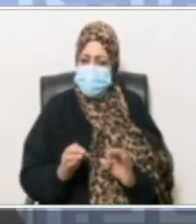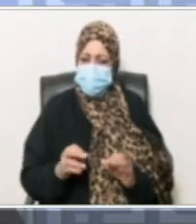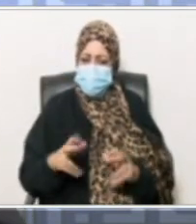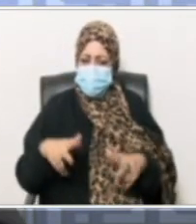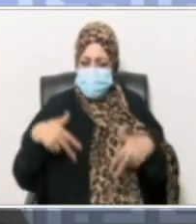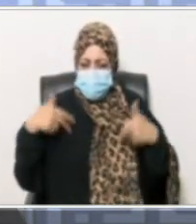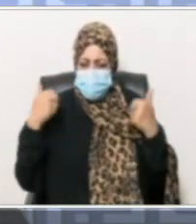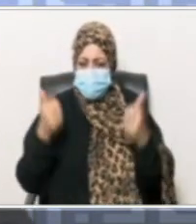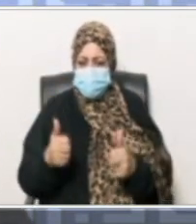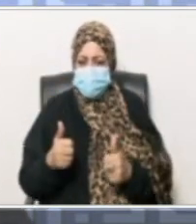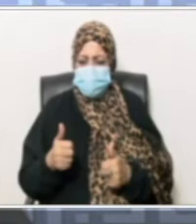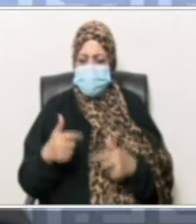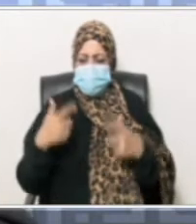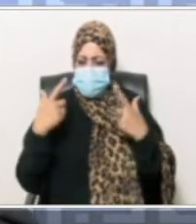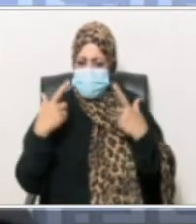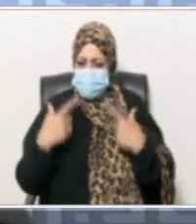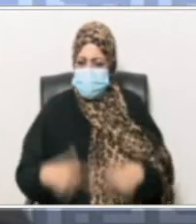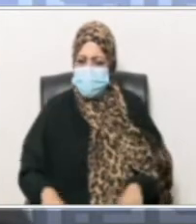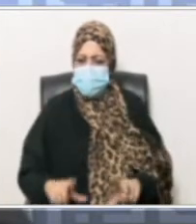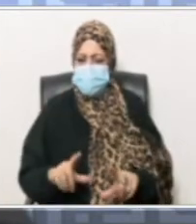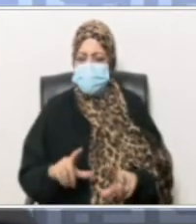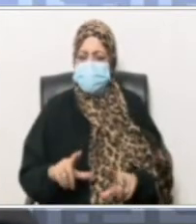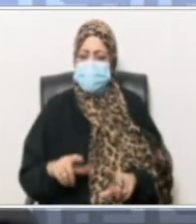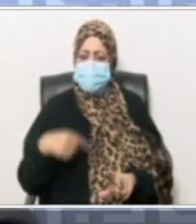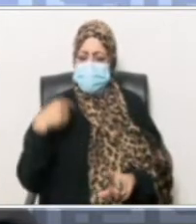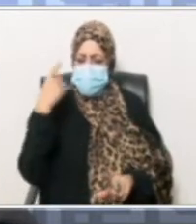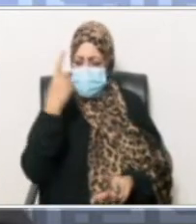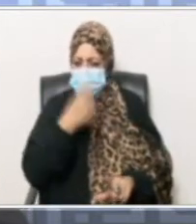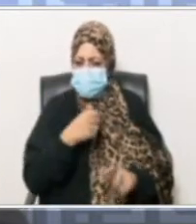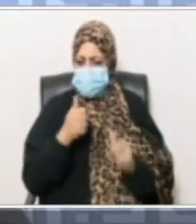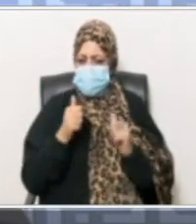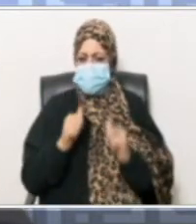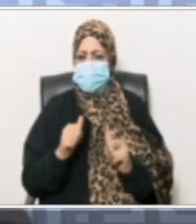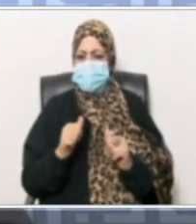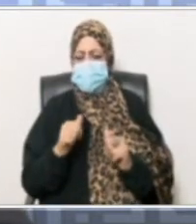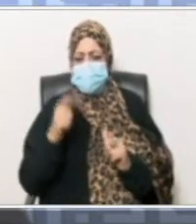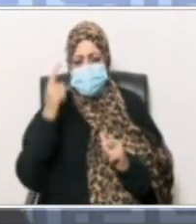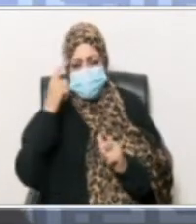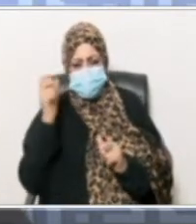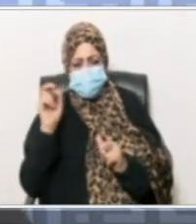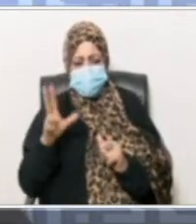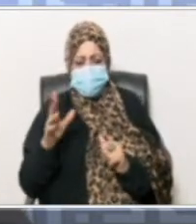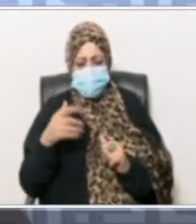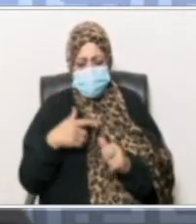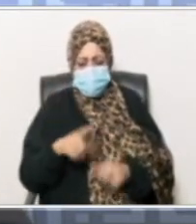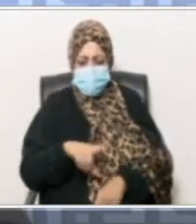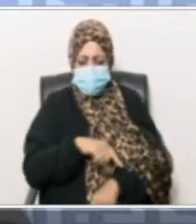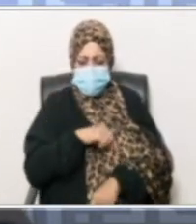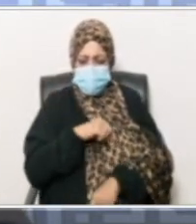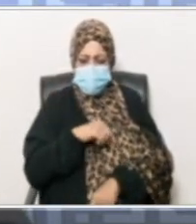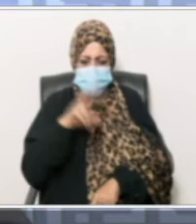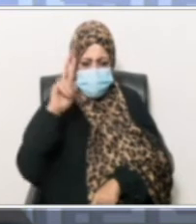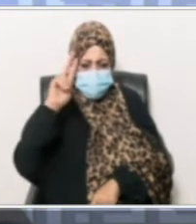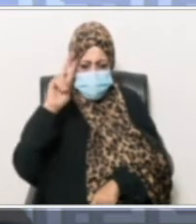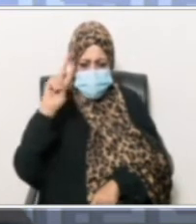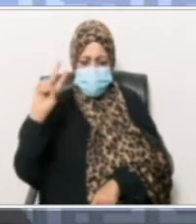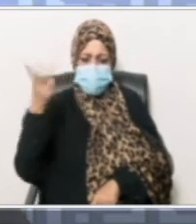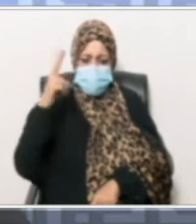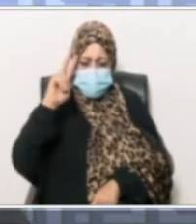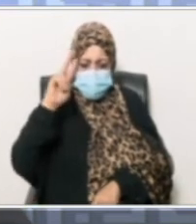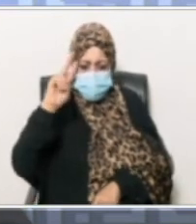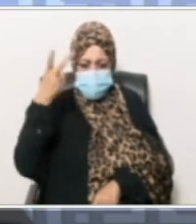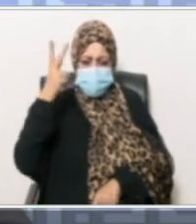ملامحها وأفكارها وعاطفتها، فمرات تخرج عن طوعها وعن طورها. لكن التي تعلم أنها